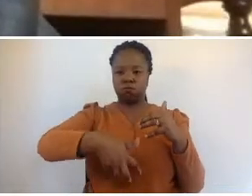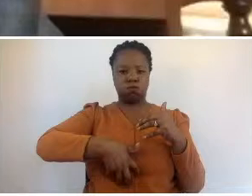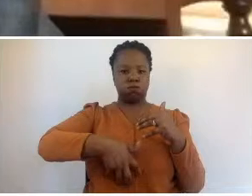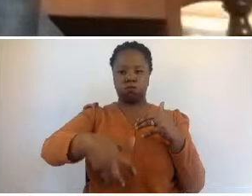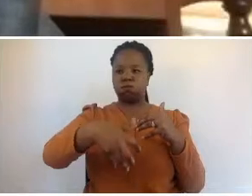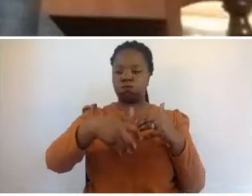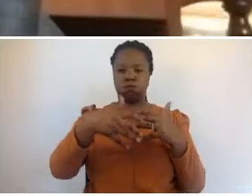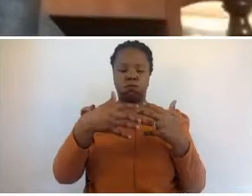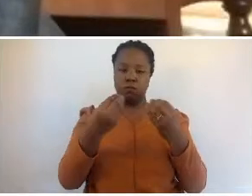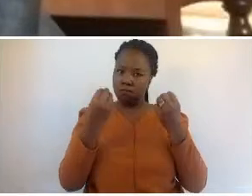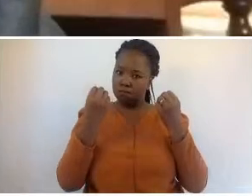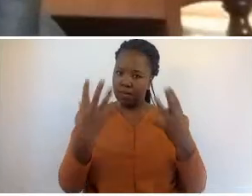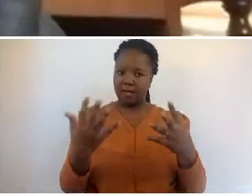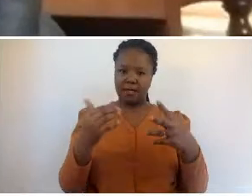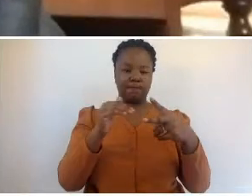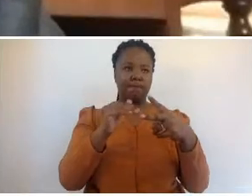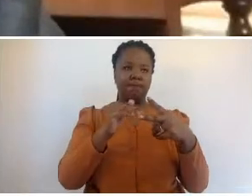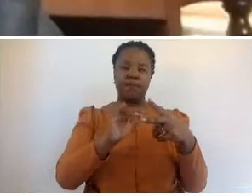enceintes.